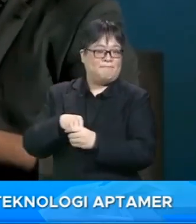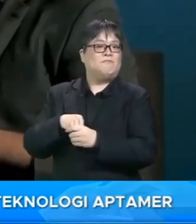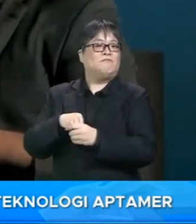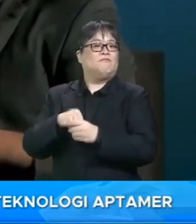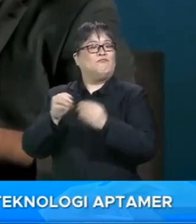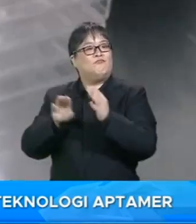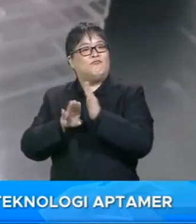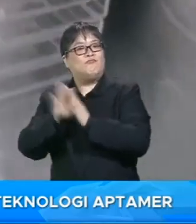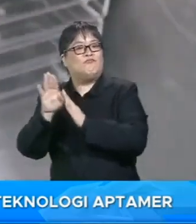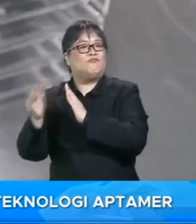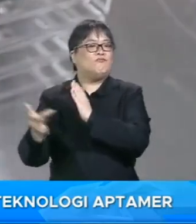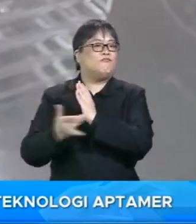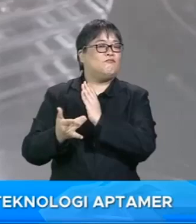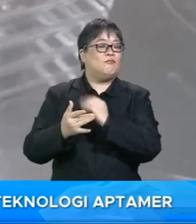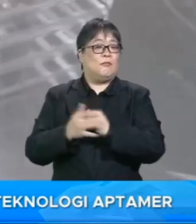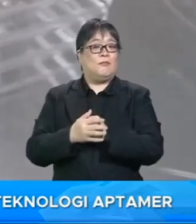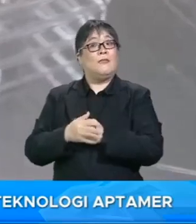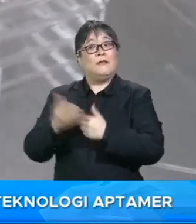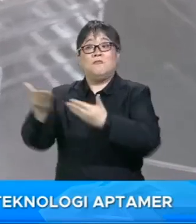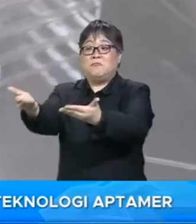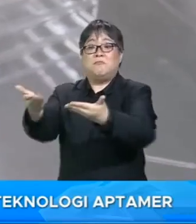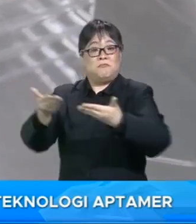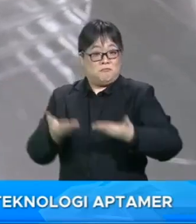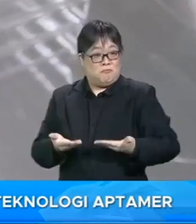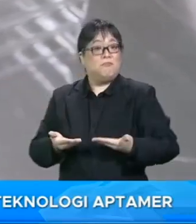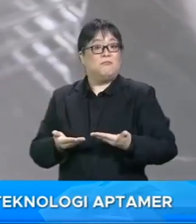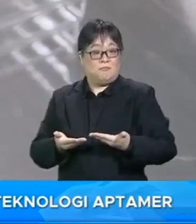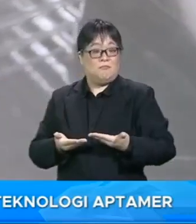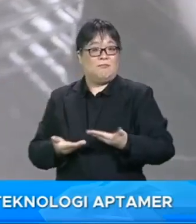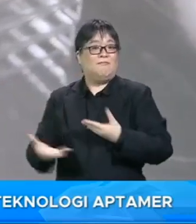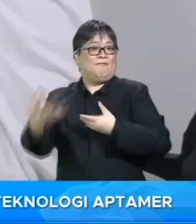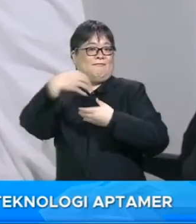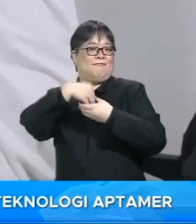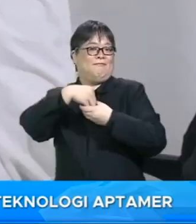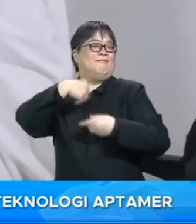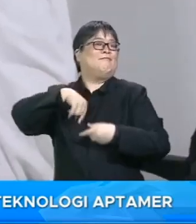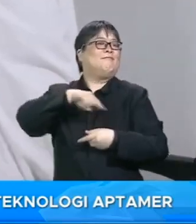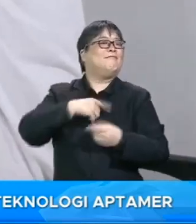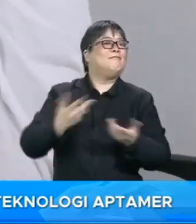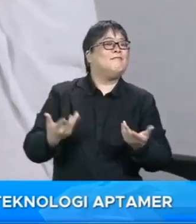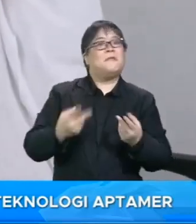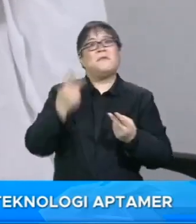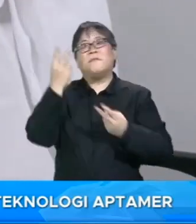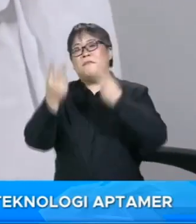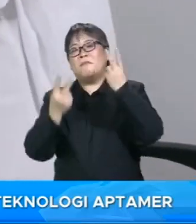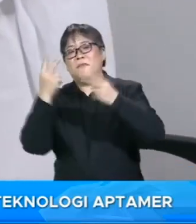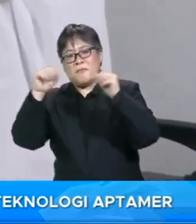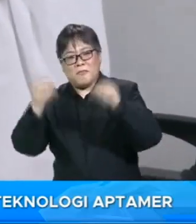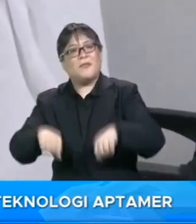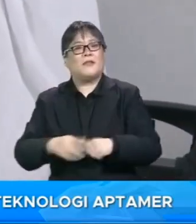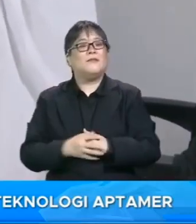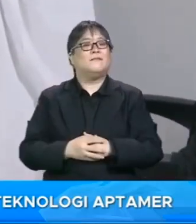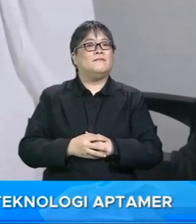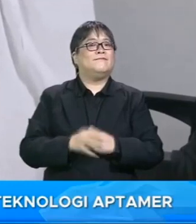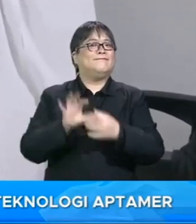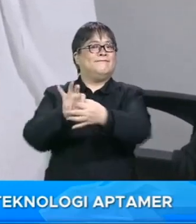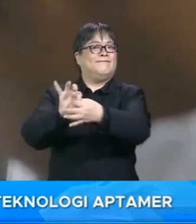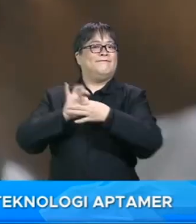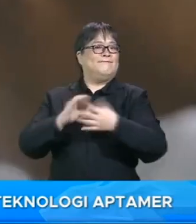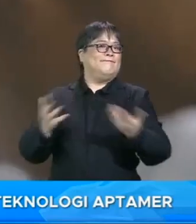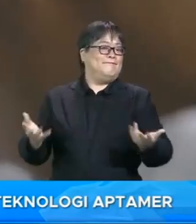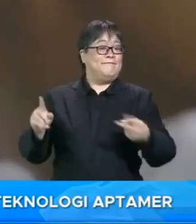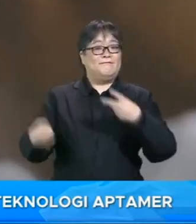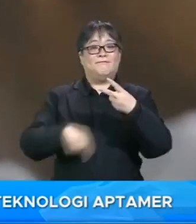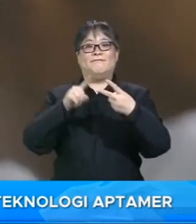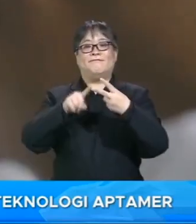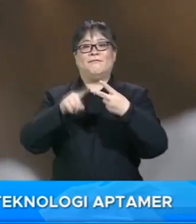perkembangan teknologi, satu, kita jemput untuk datang join kita atau lawat tempat kita dan bekerja dengan kita. Kedua,